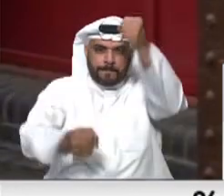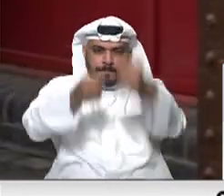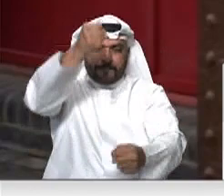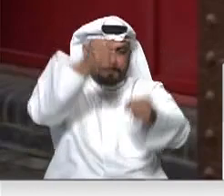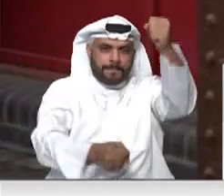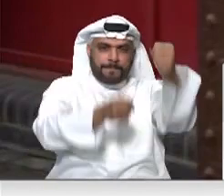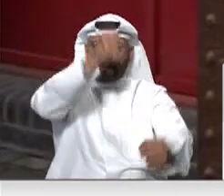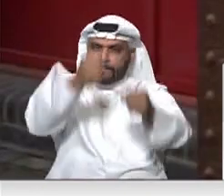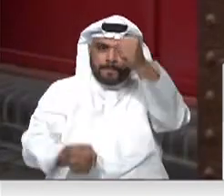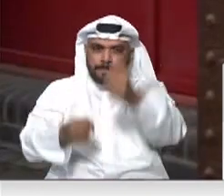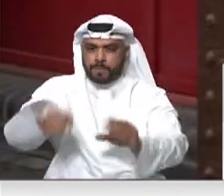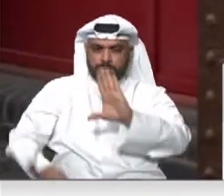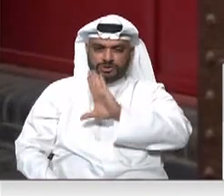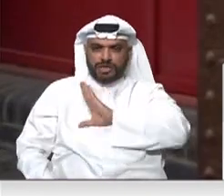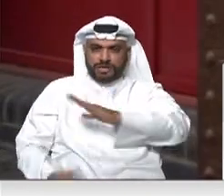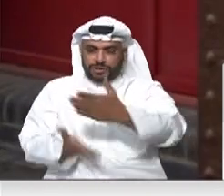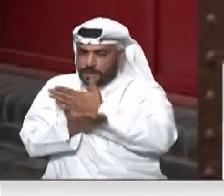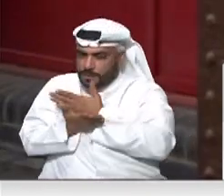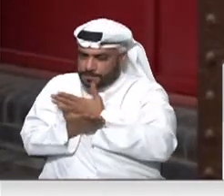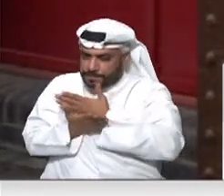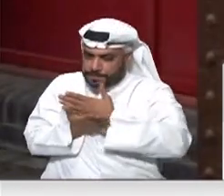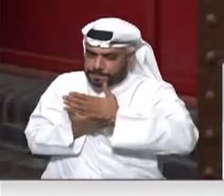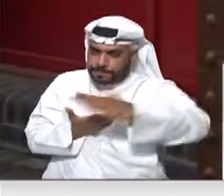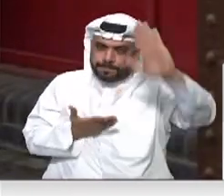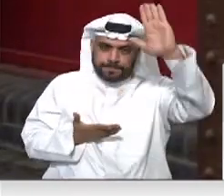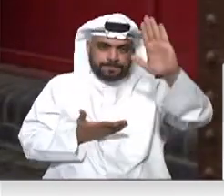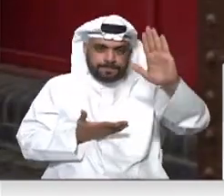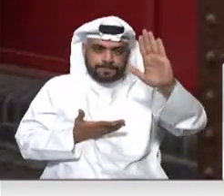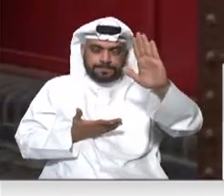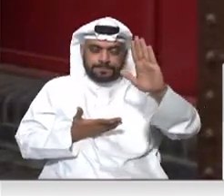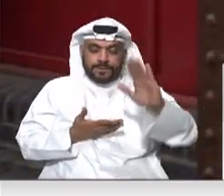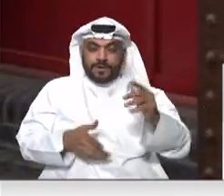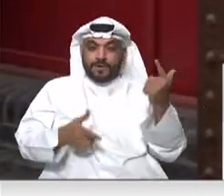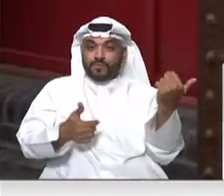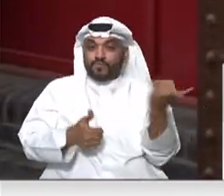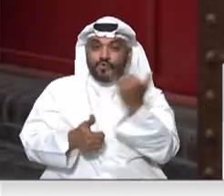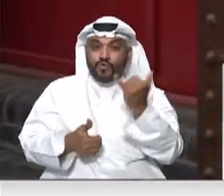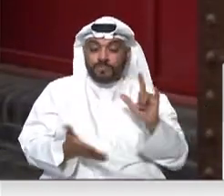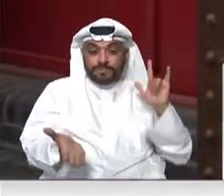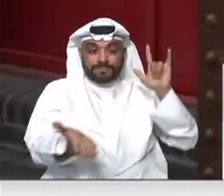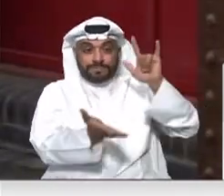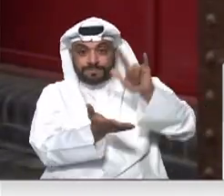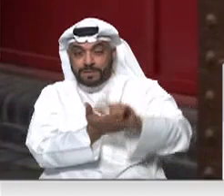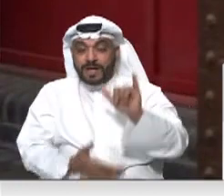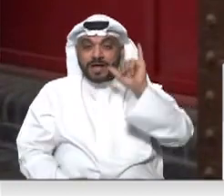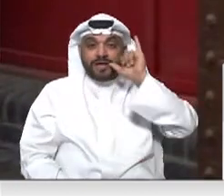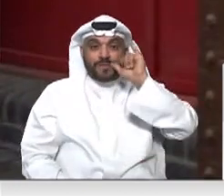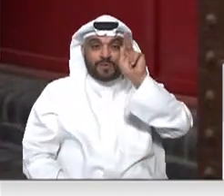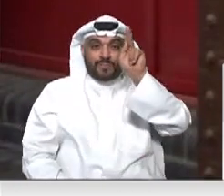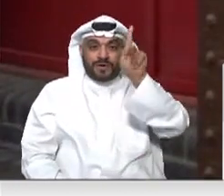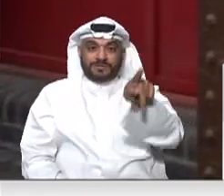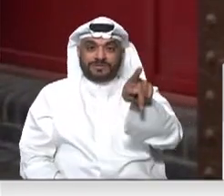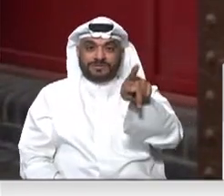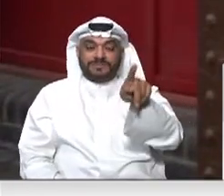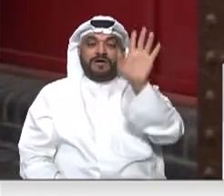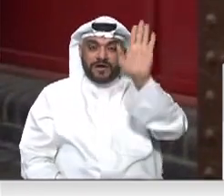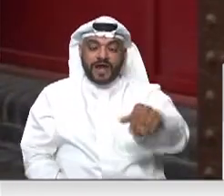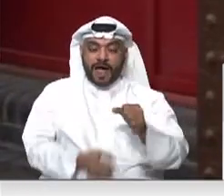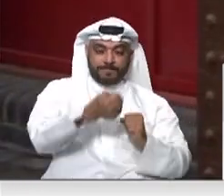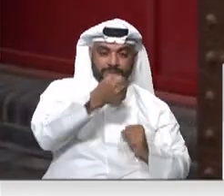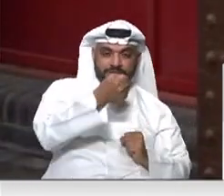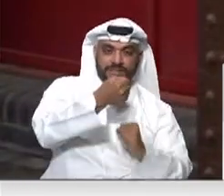القوات البريطانية كانت موجودة هناك وهي بالفعل كانت أول القوات اللي توصل، وكانت السياسة البريطانية هي